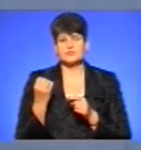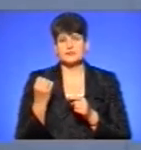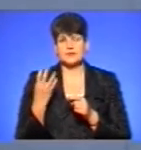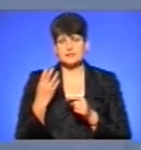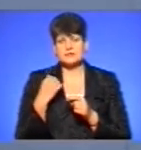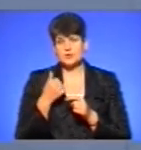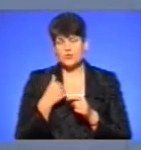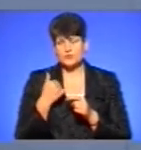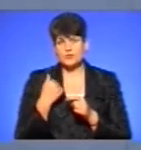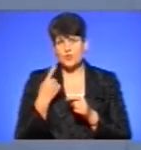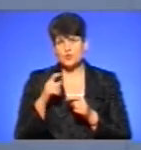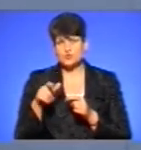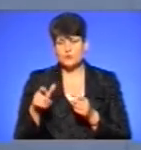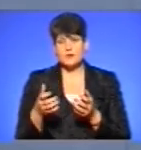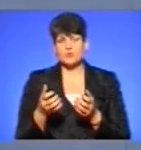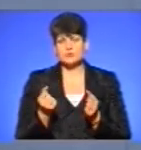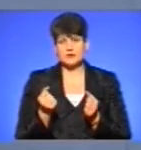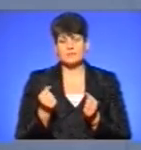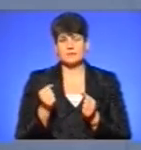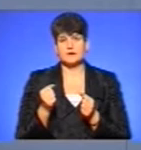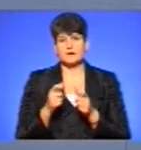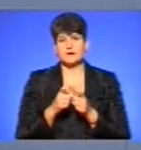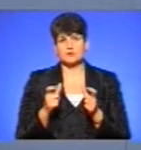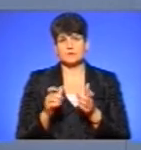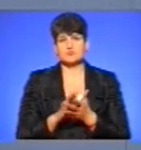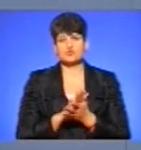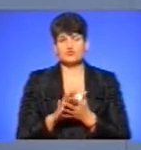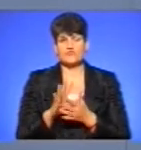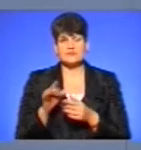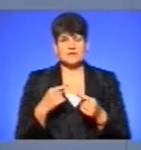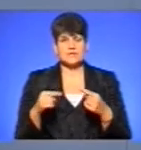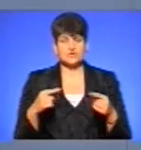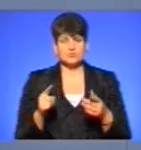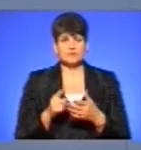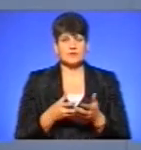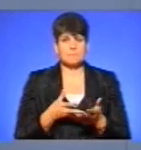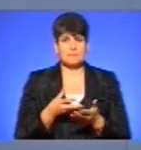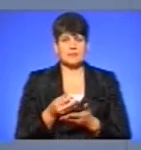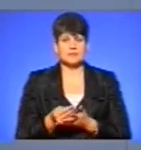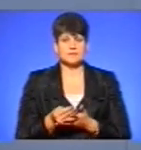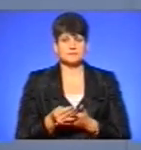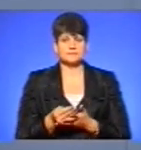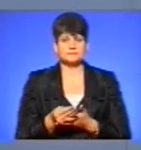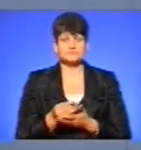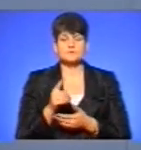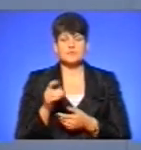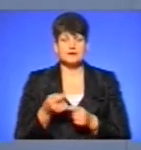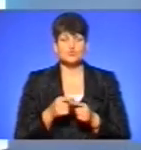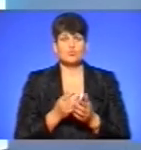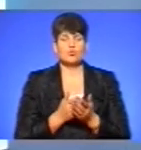в 14 років особа отримує ID-картку безкоштовно. Всі інші мають платити за дану